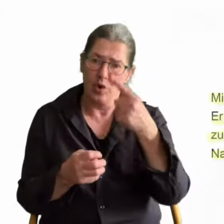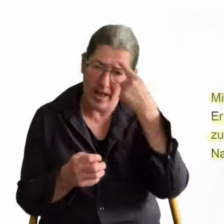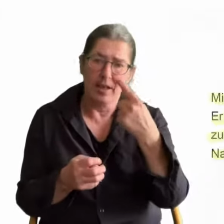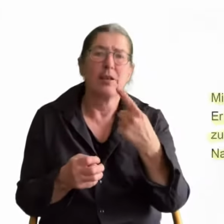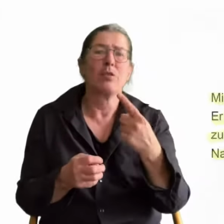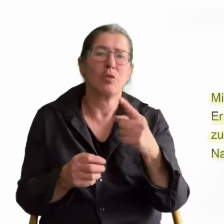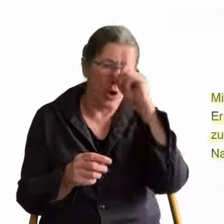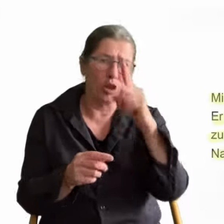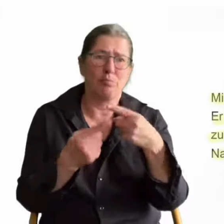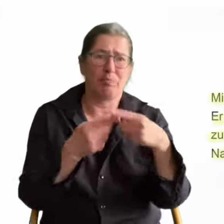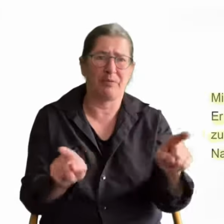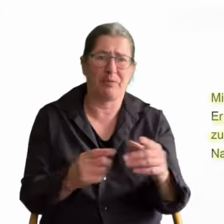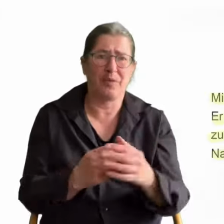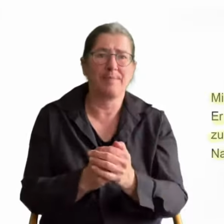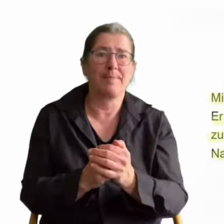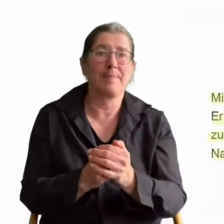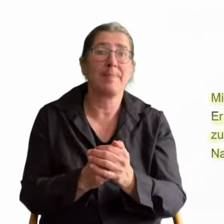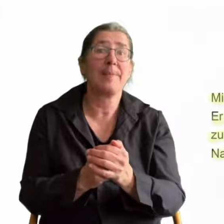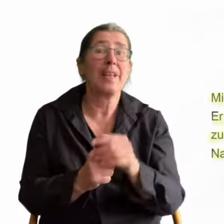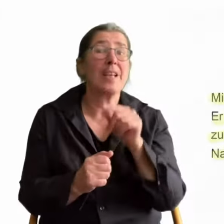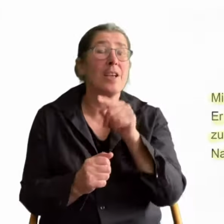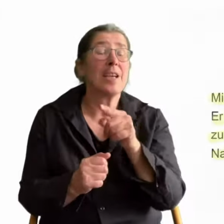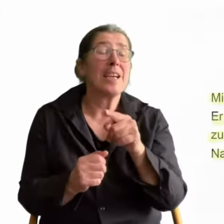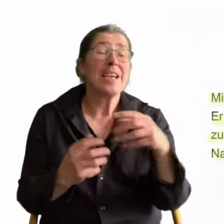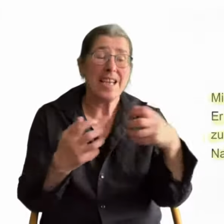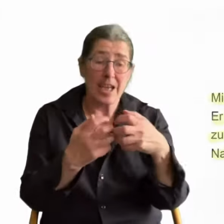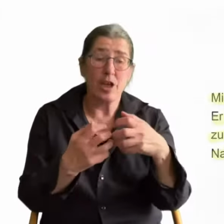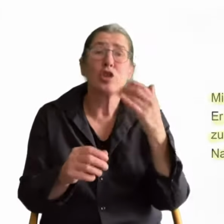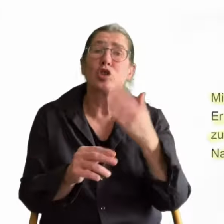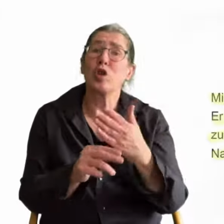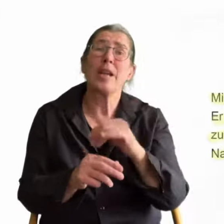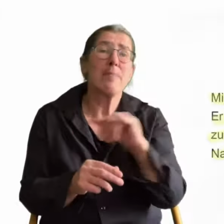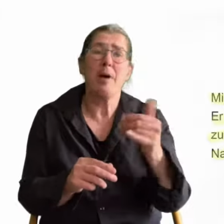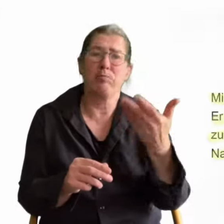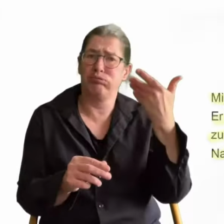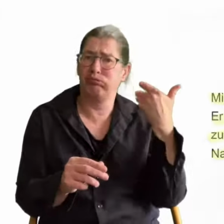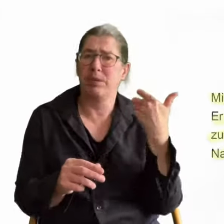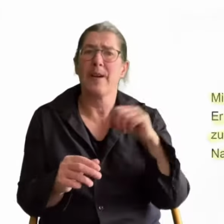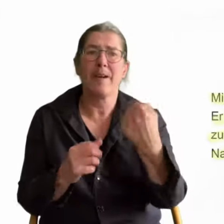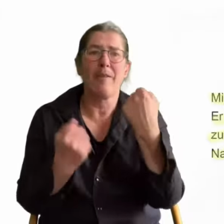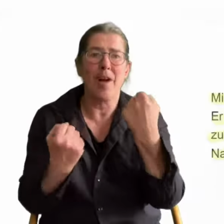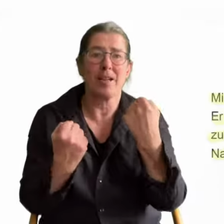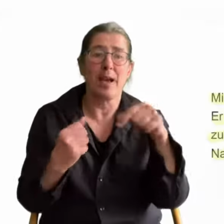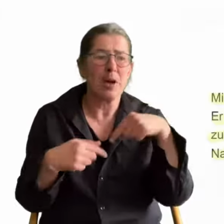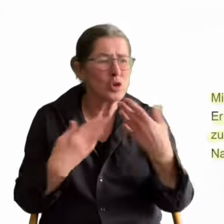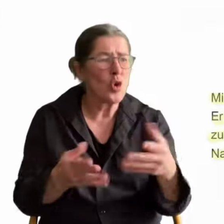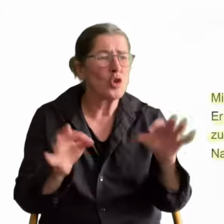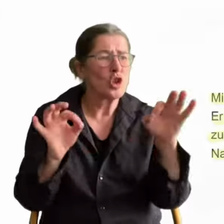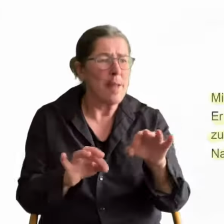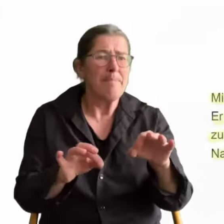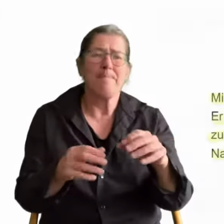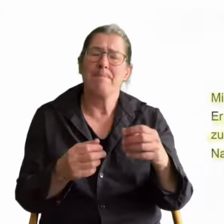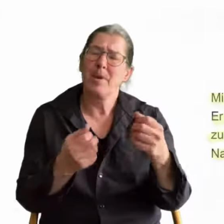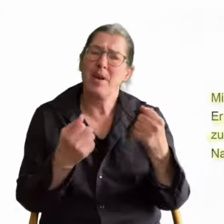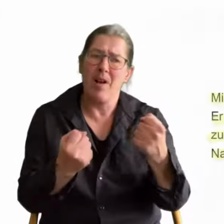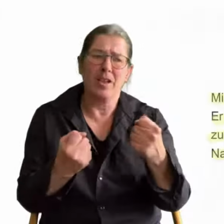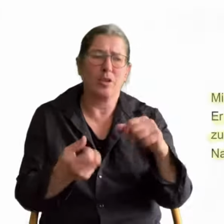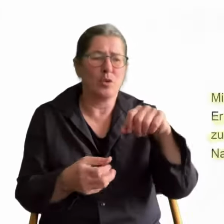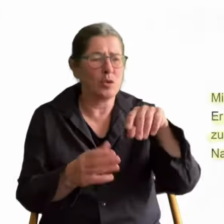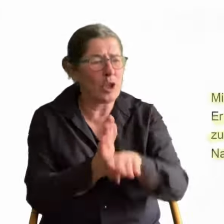der punkt war es gab schon immer gewalt in kriegen aber dieses ausmaß an gewalt und an unterdrückung und an